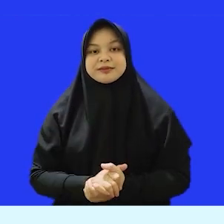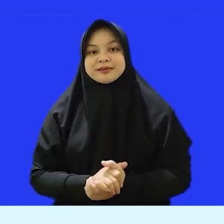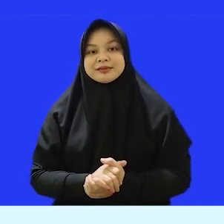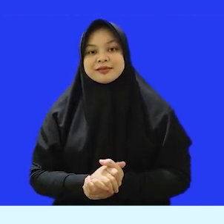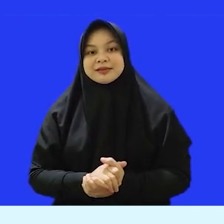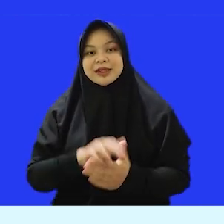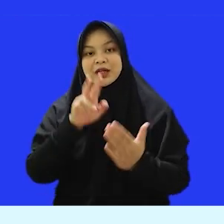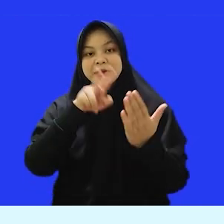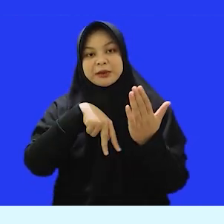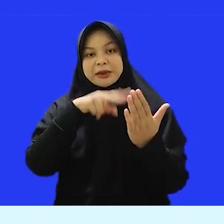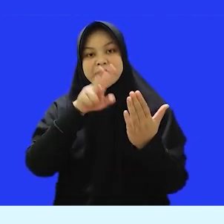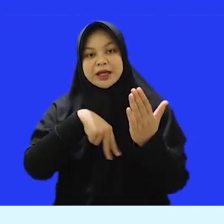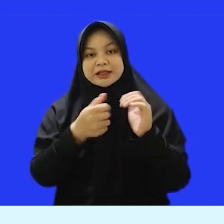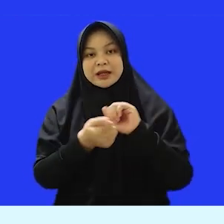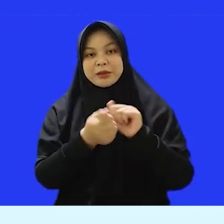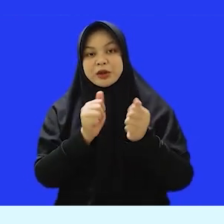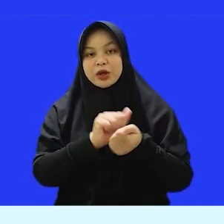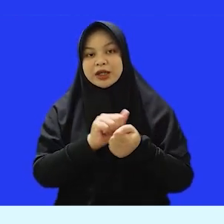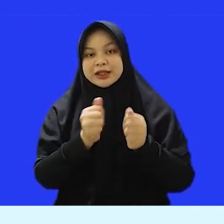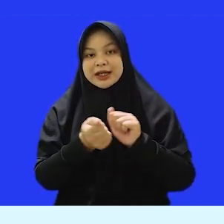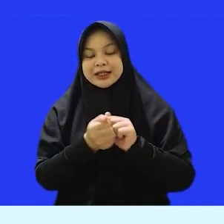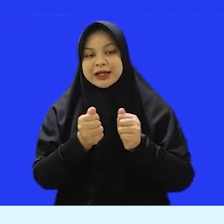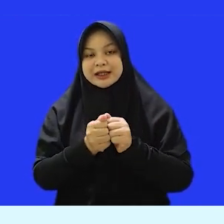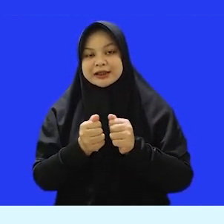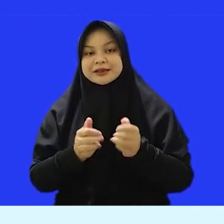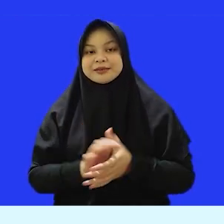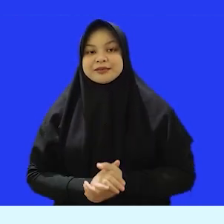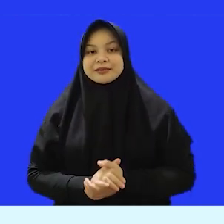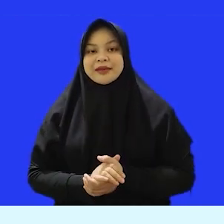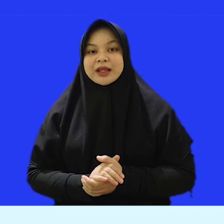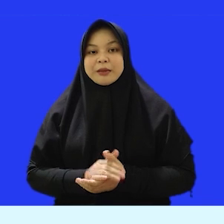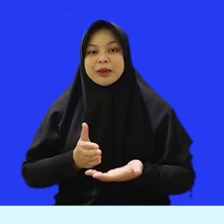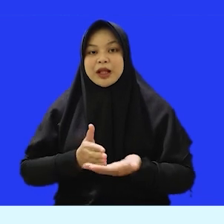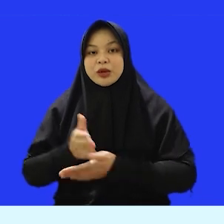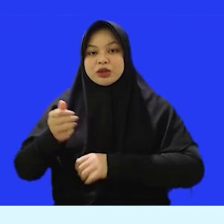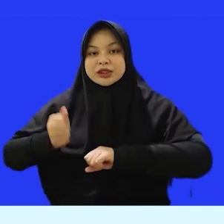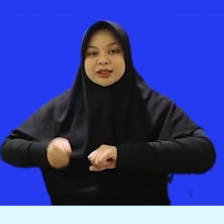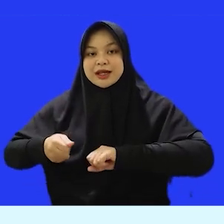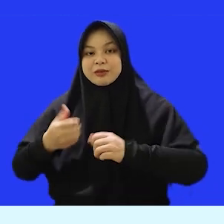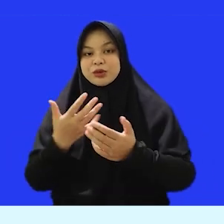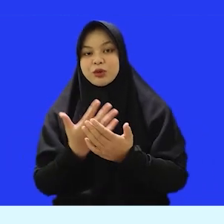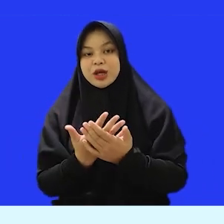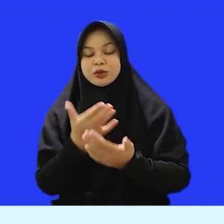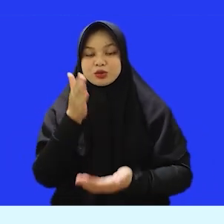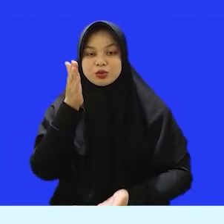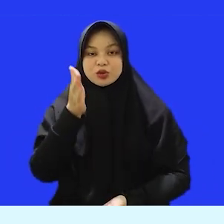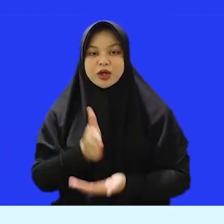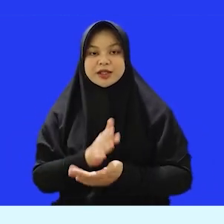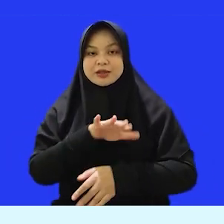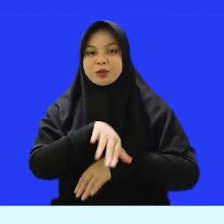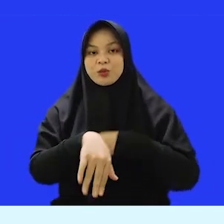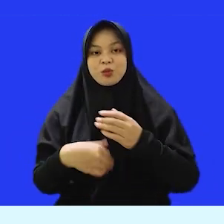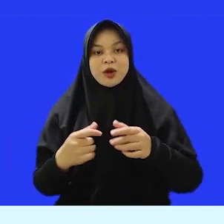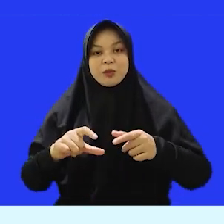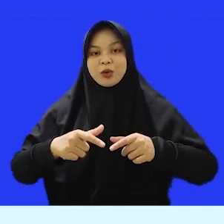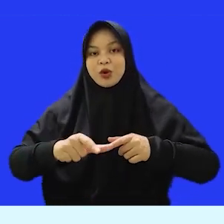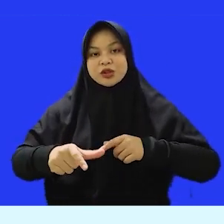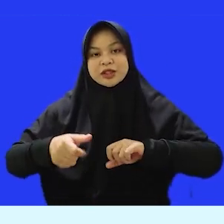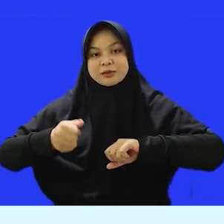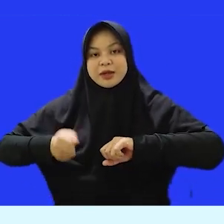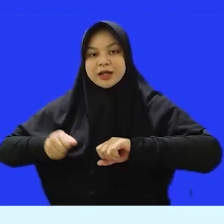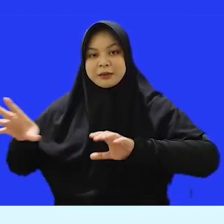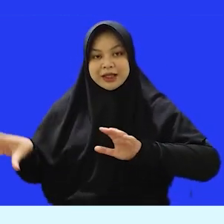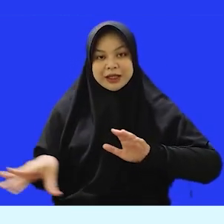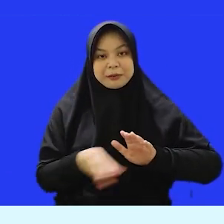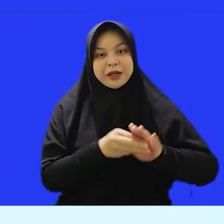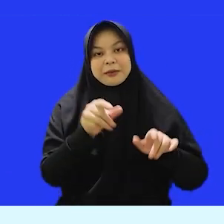kemudian pemeriksaan perkara melalui sidang pembuktian, lalu putusan. Semua proses peradilan yang